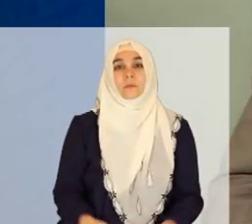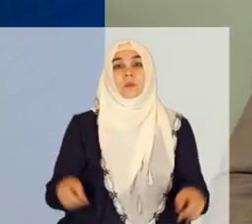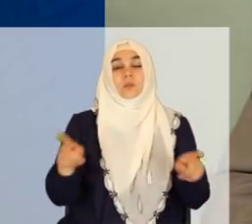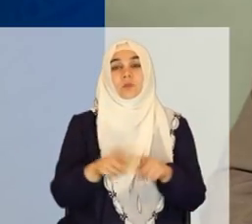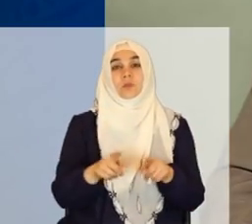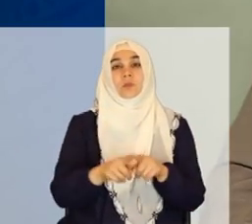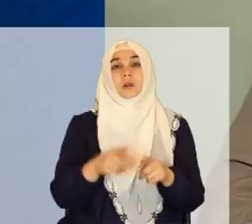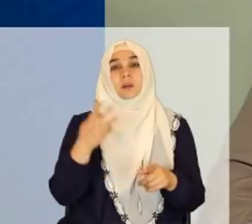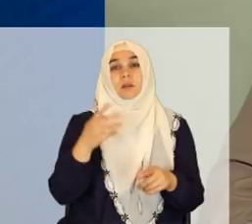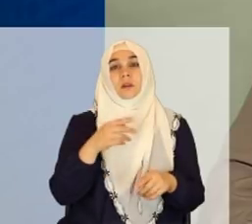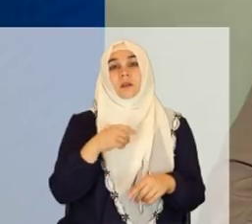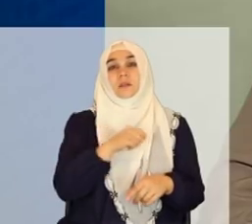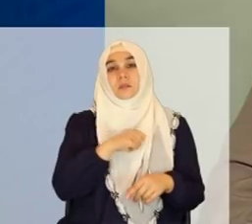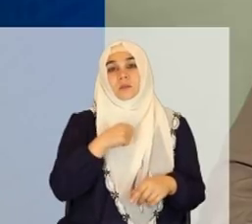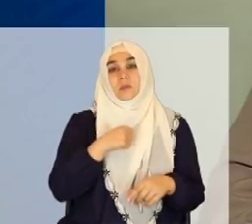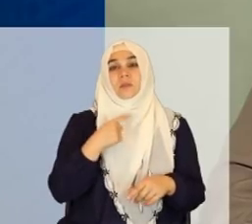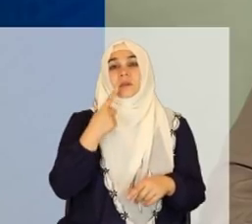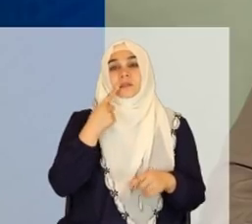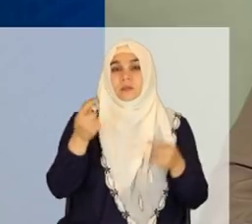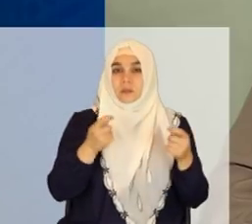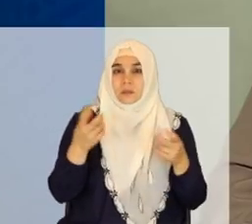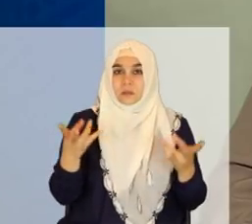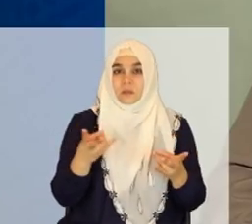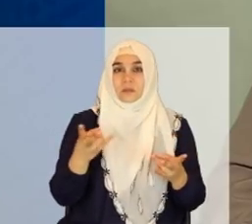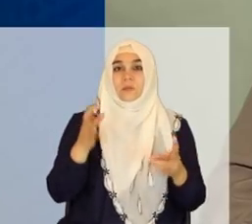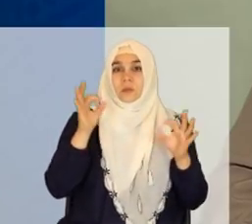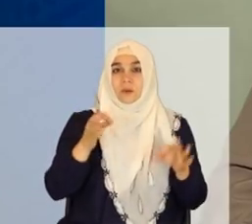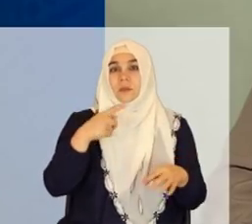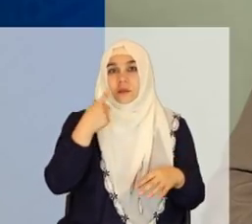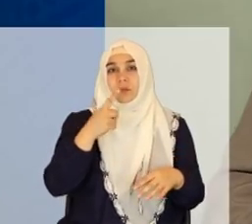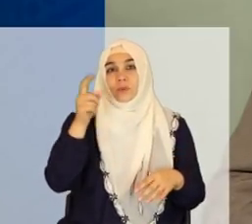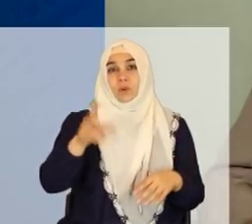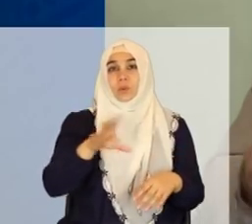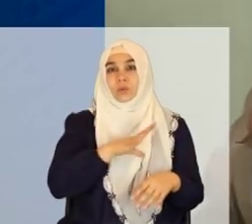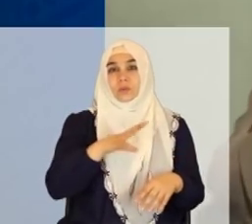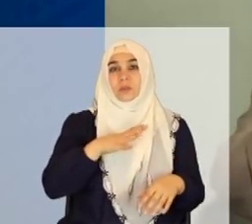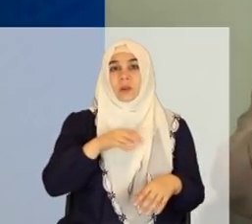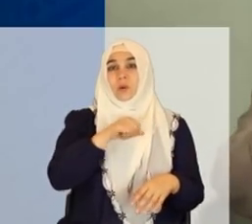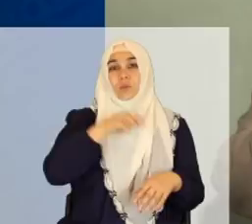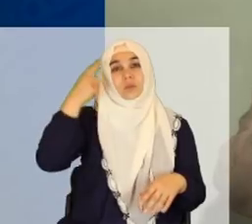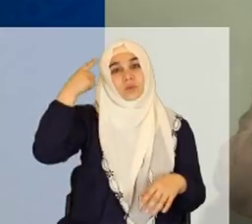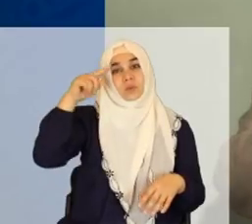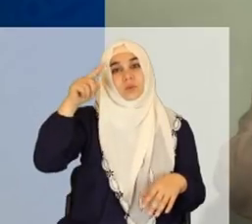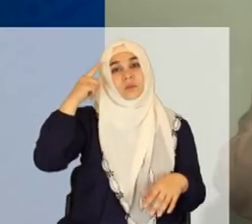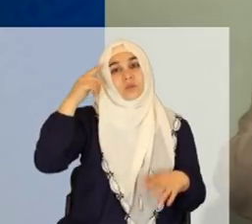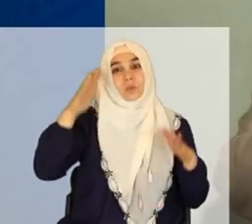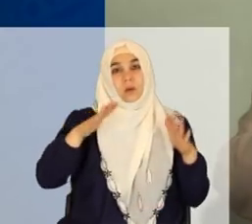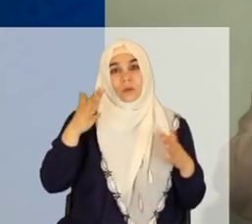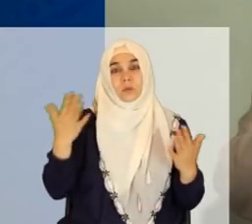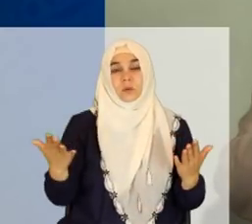Shuning uchun bunaqa narsalarga nihoyatda ehtiyot bo'lish kerak. Odamlarimiz shunaqa o'zlarini shubhaga